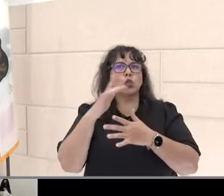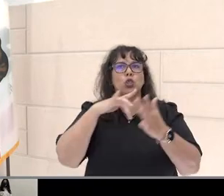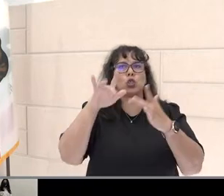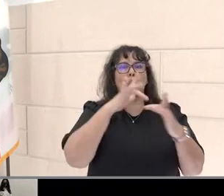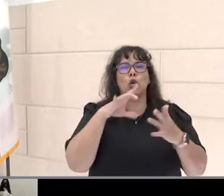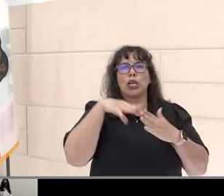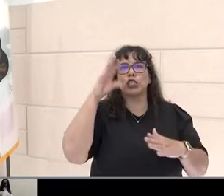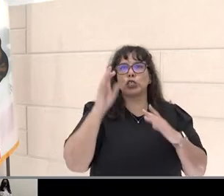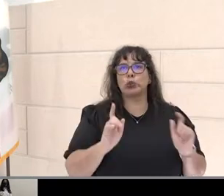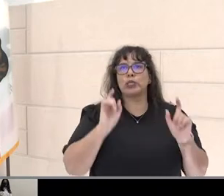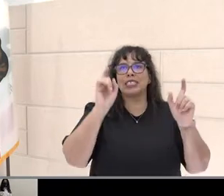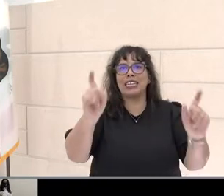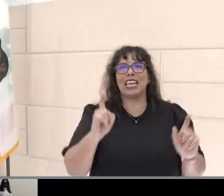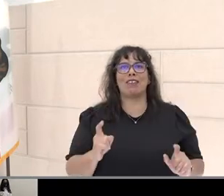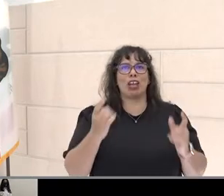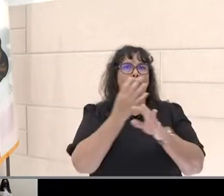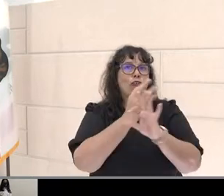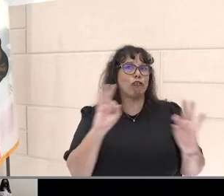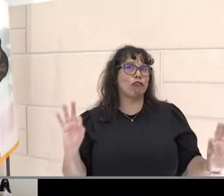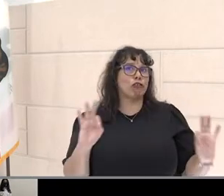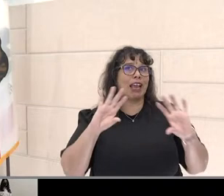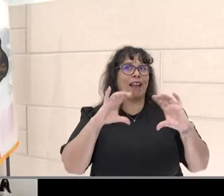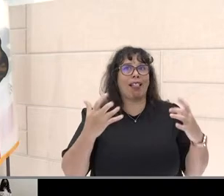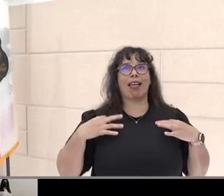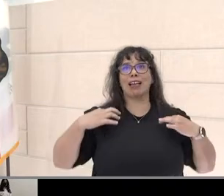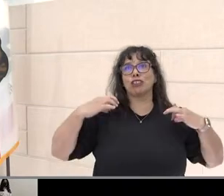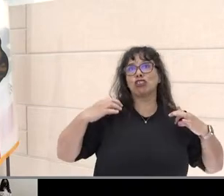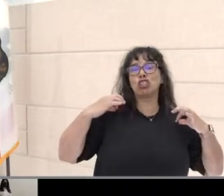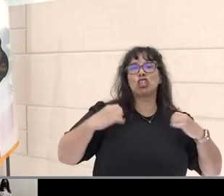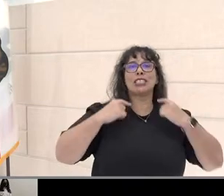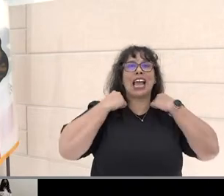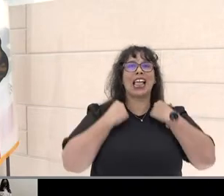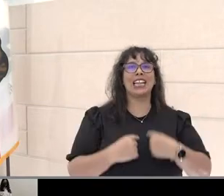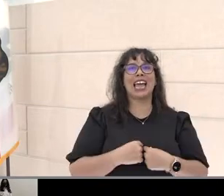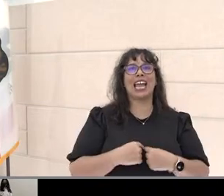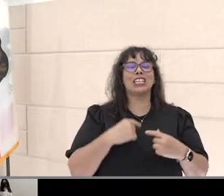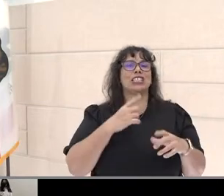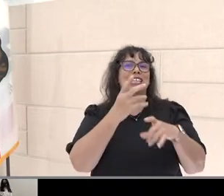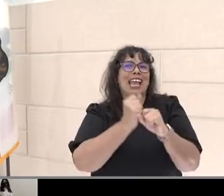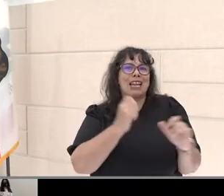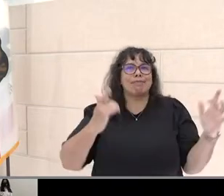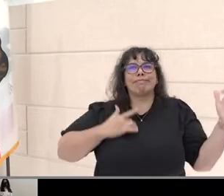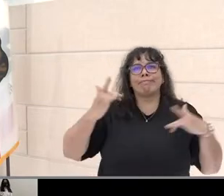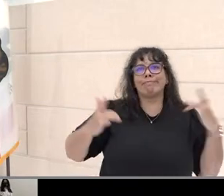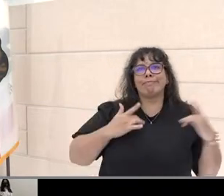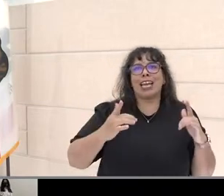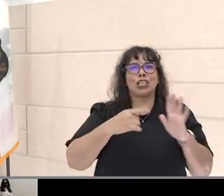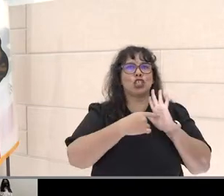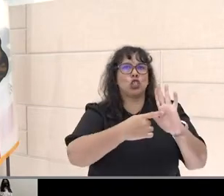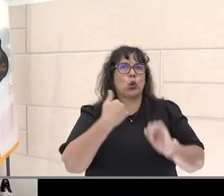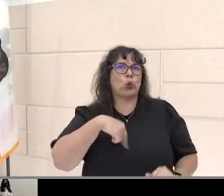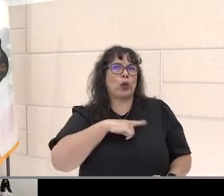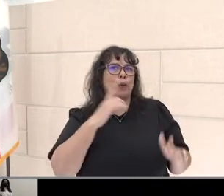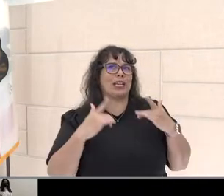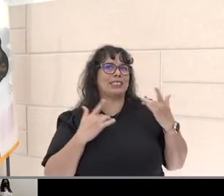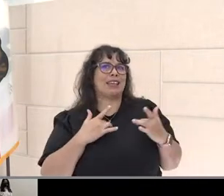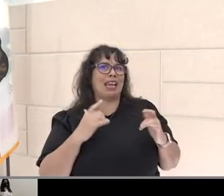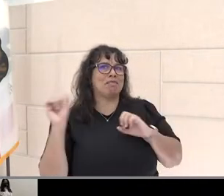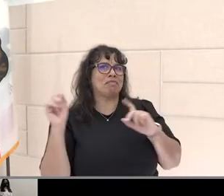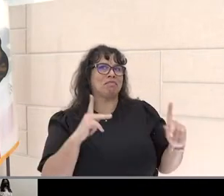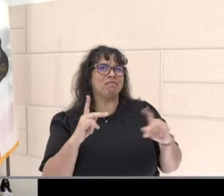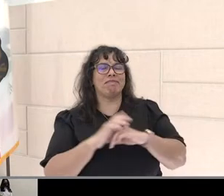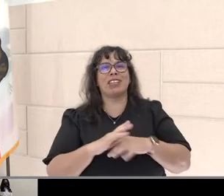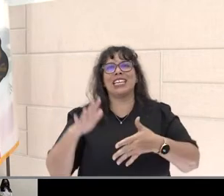กันไลน์หน้าได้เติร์ดเติร์ดไฮปุ่กกีบานตะตัวอายืดสำหรับเป๊ะสายได้สำหรับจอง